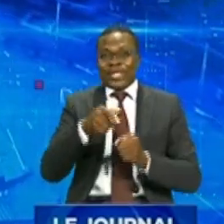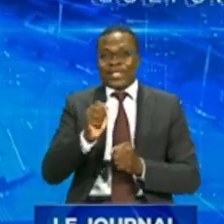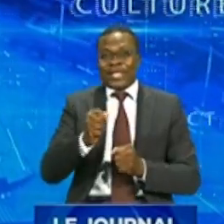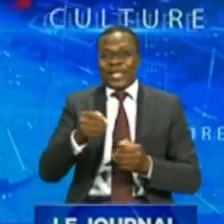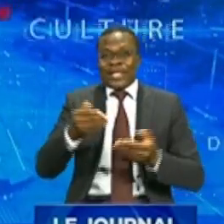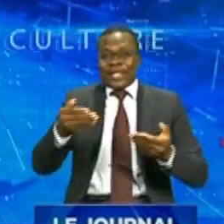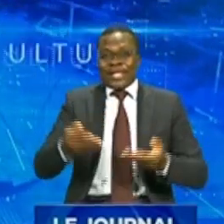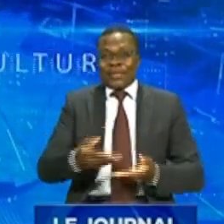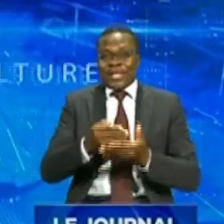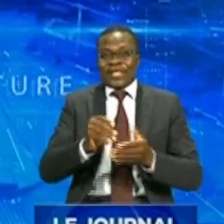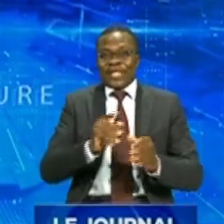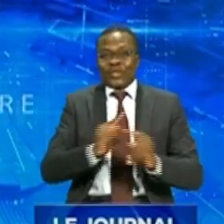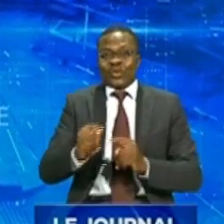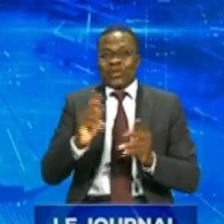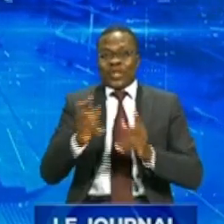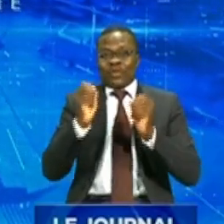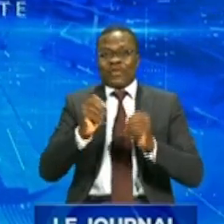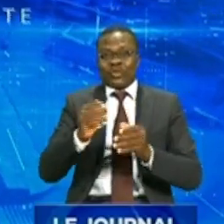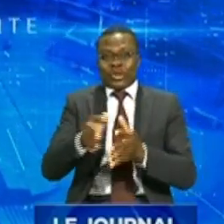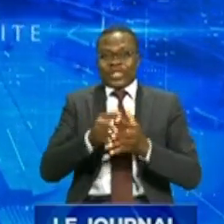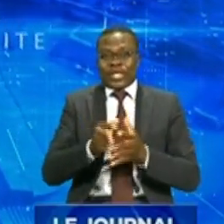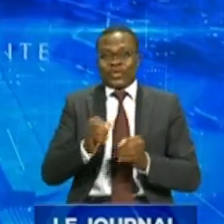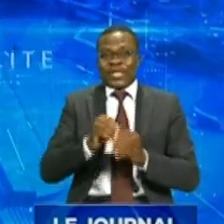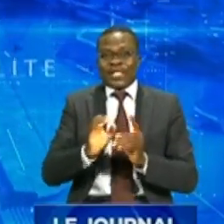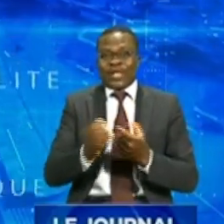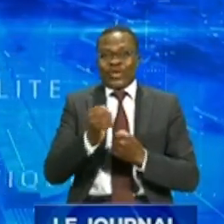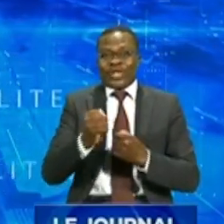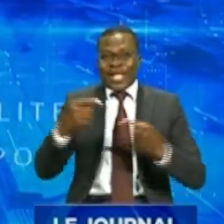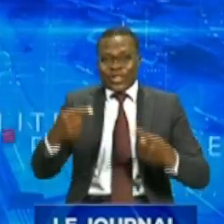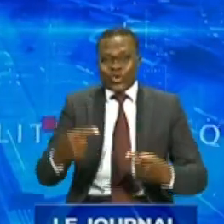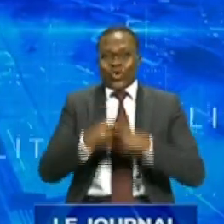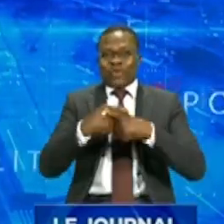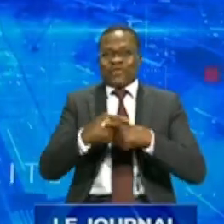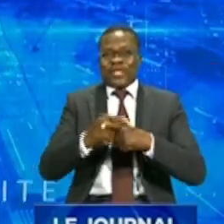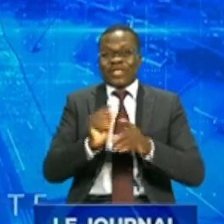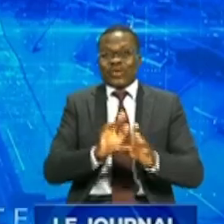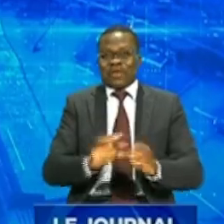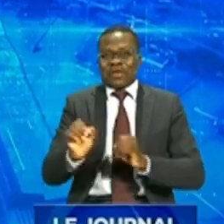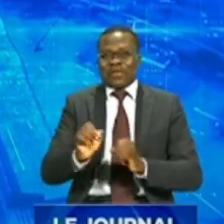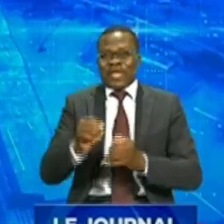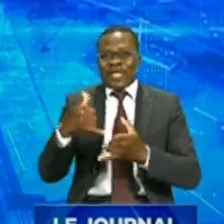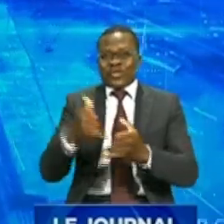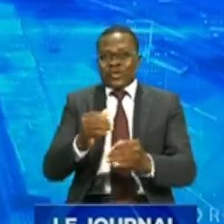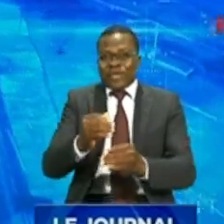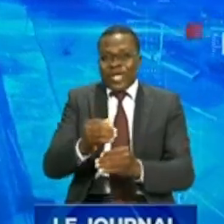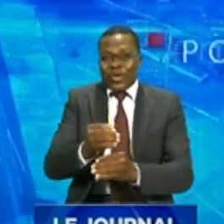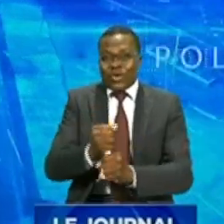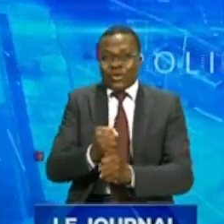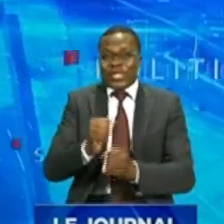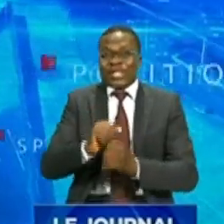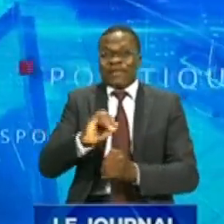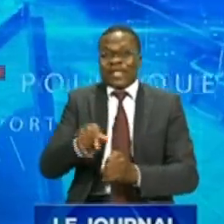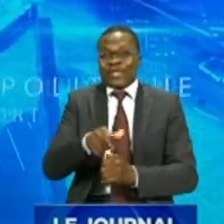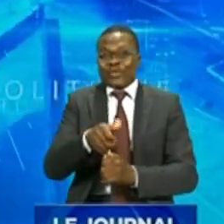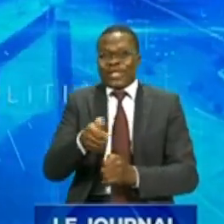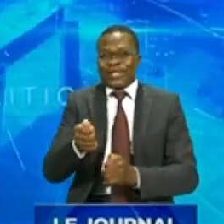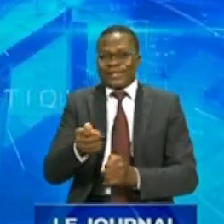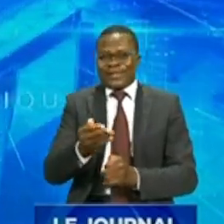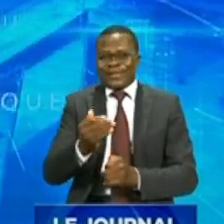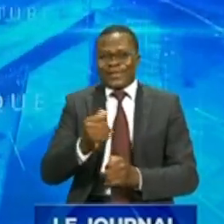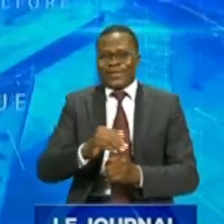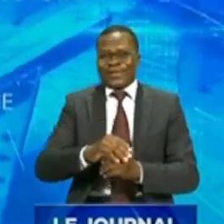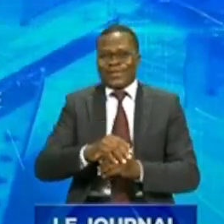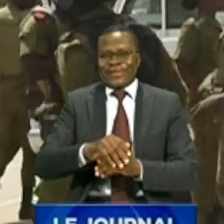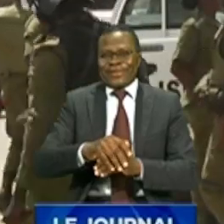présente son plan de victoire aux États-Unis dans le cadre du conflit russo-ukrainien. Suivez ce récit de Ayelo Djouamoussou et Saint-Tiche